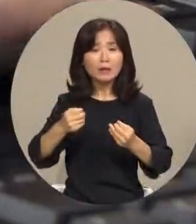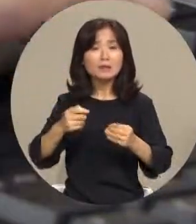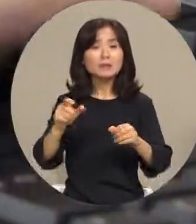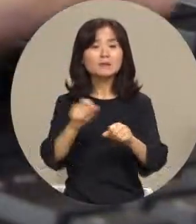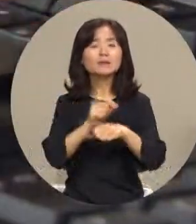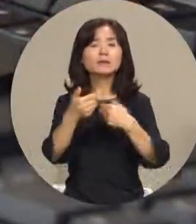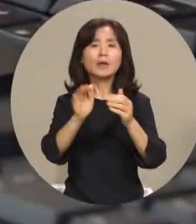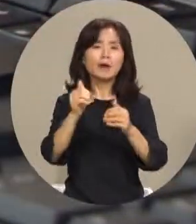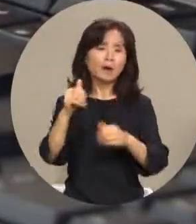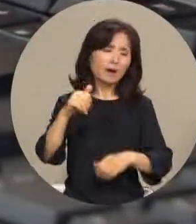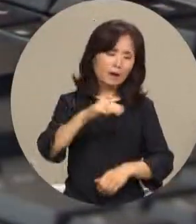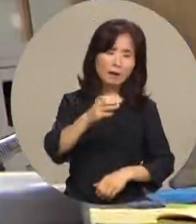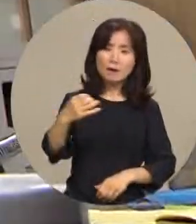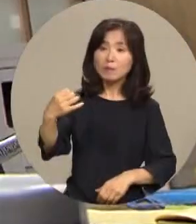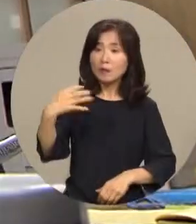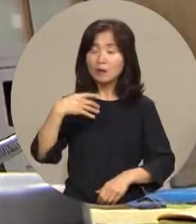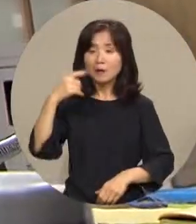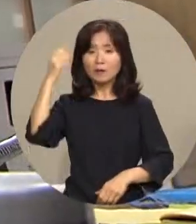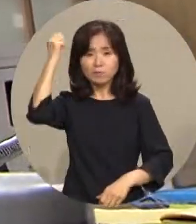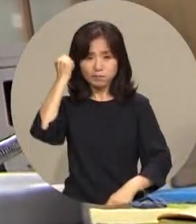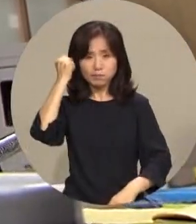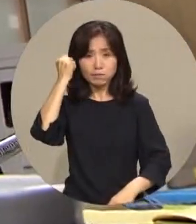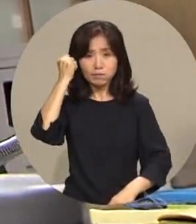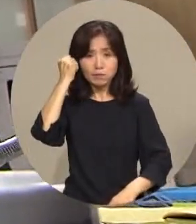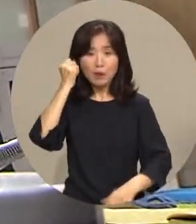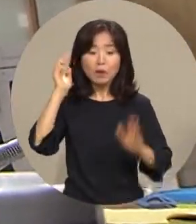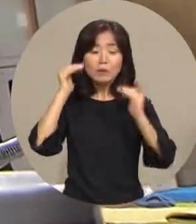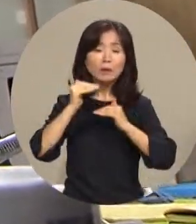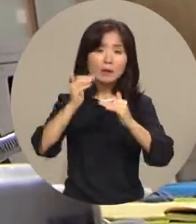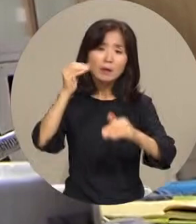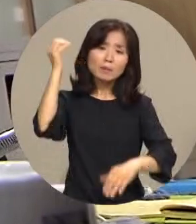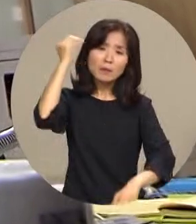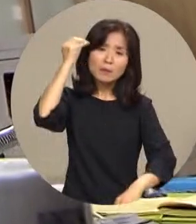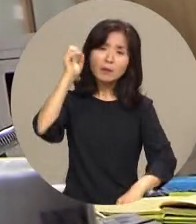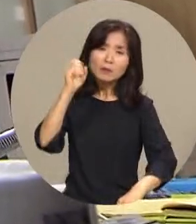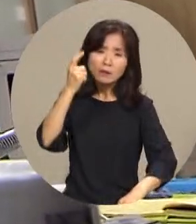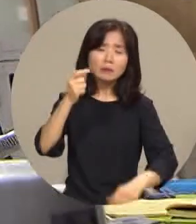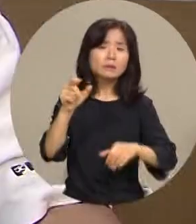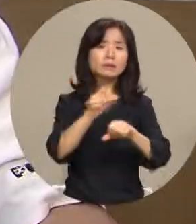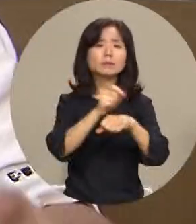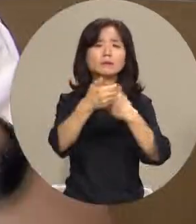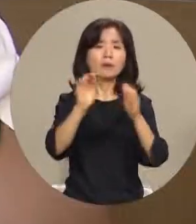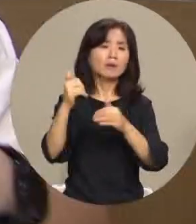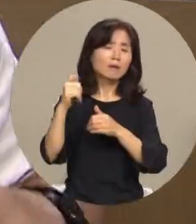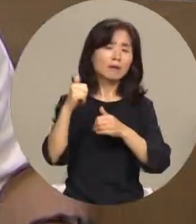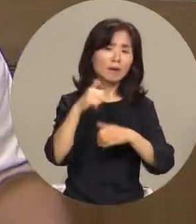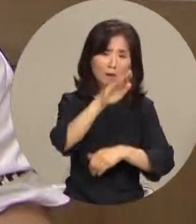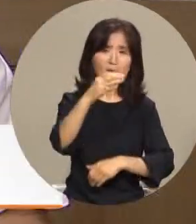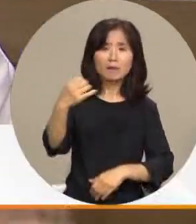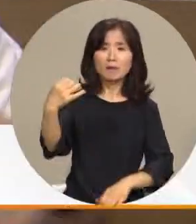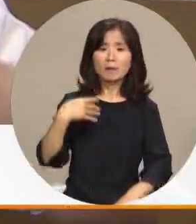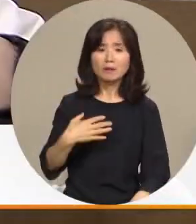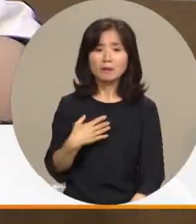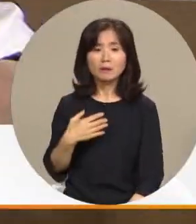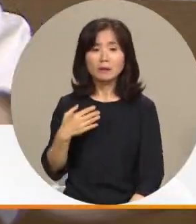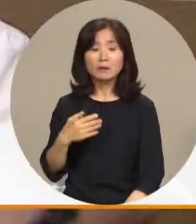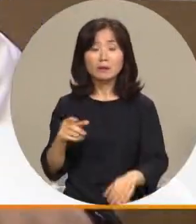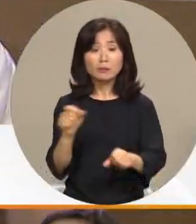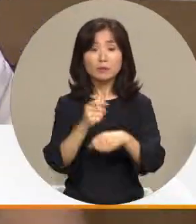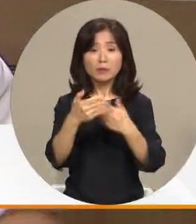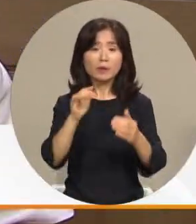말을들은 기억이 생생합니다 진도의 방해가 된다는 이유에 섭니다 특수반 가야 하니까